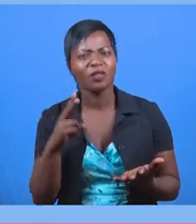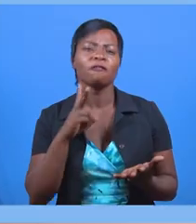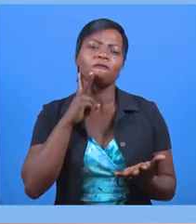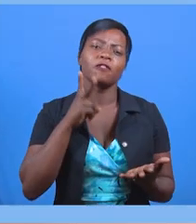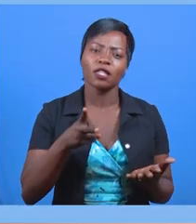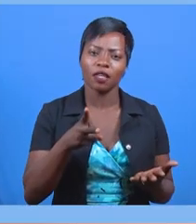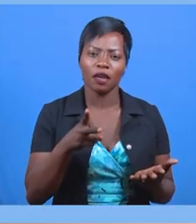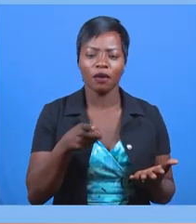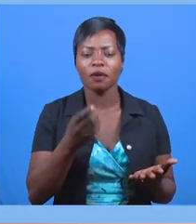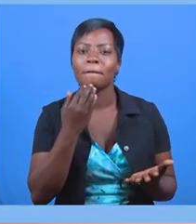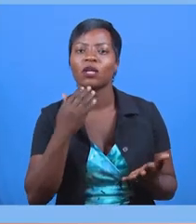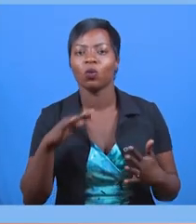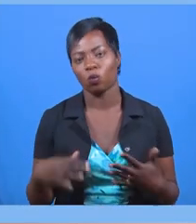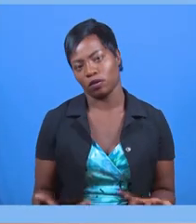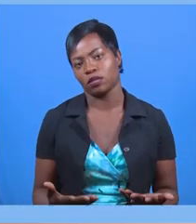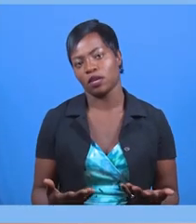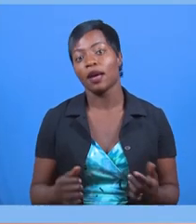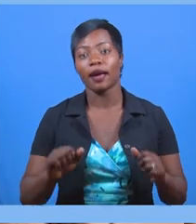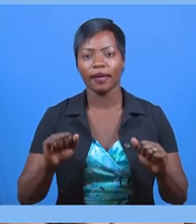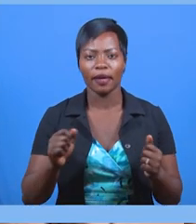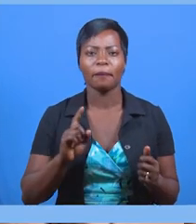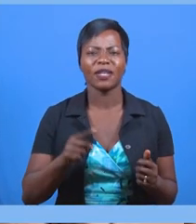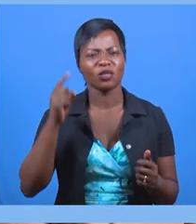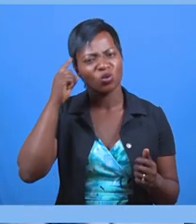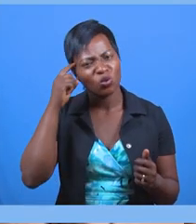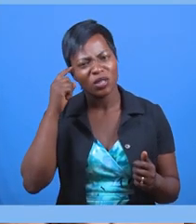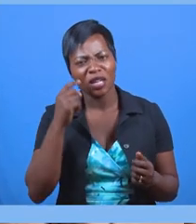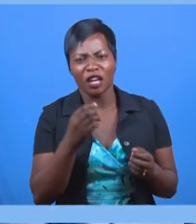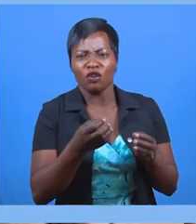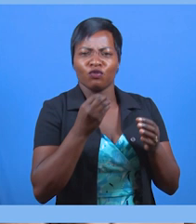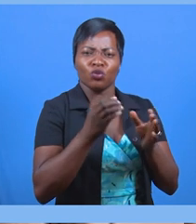chi. Uyezve tigonzwisisa kuti chinonzi Dura chi.